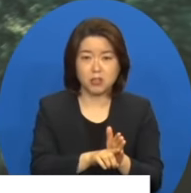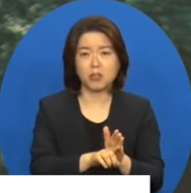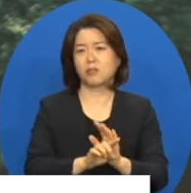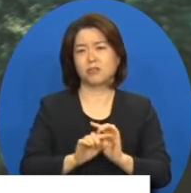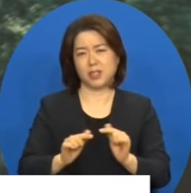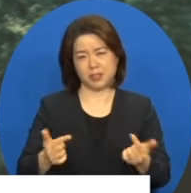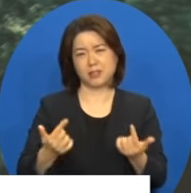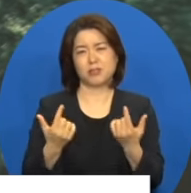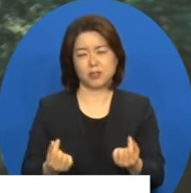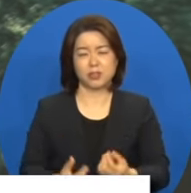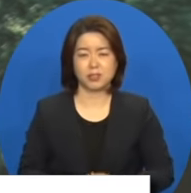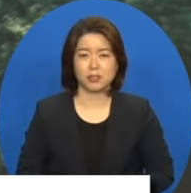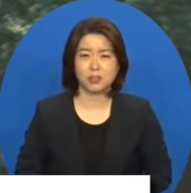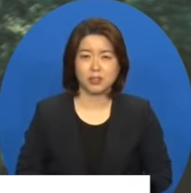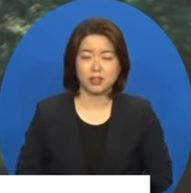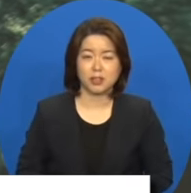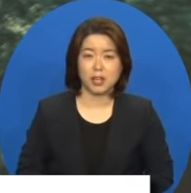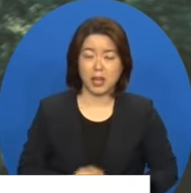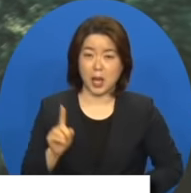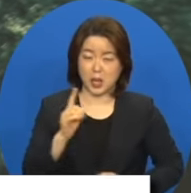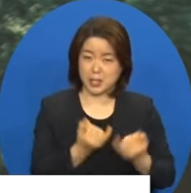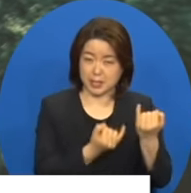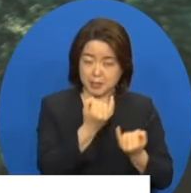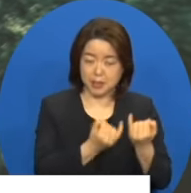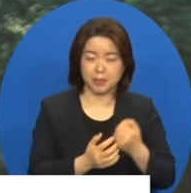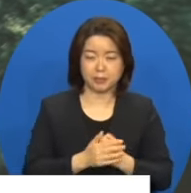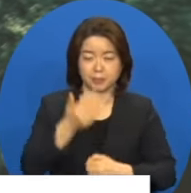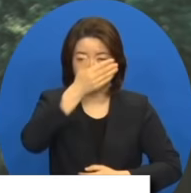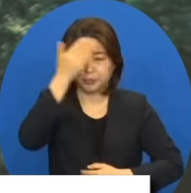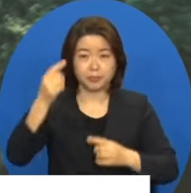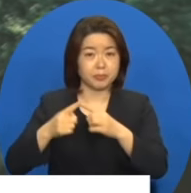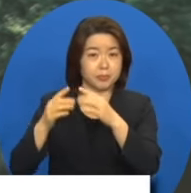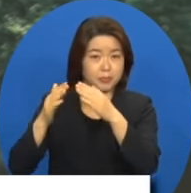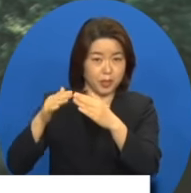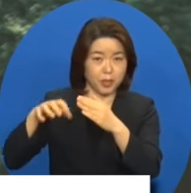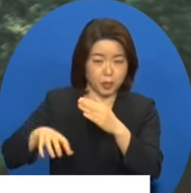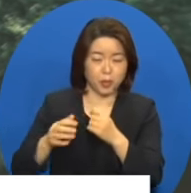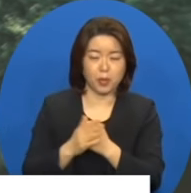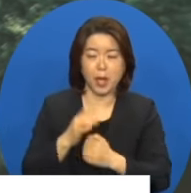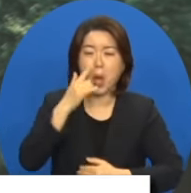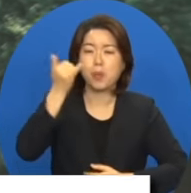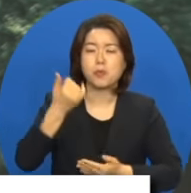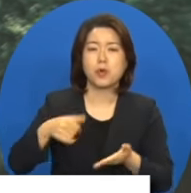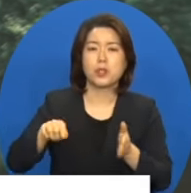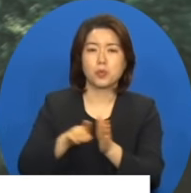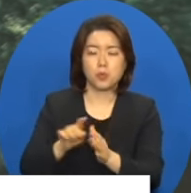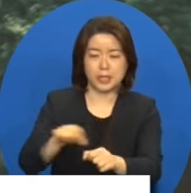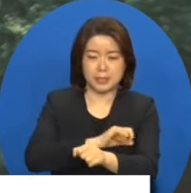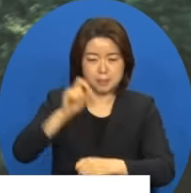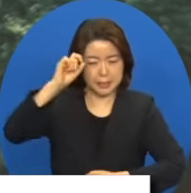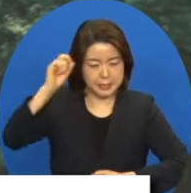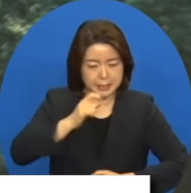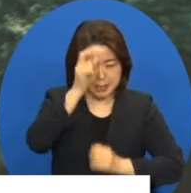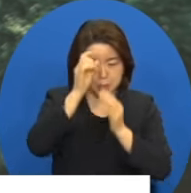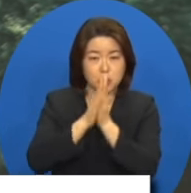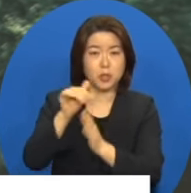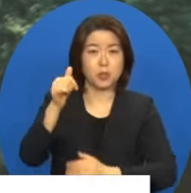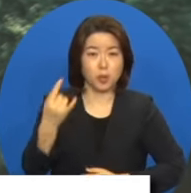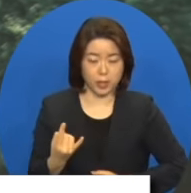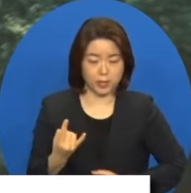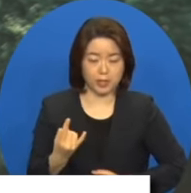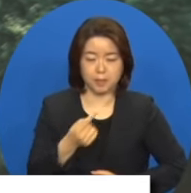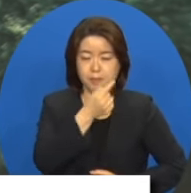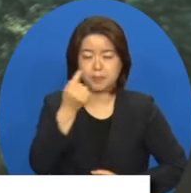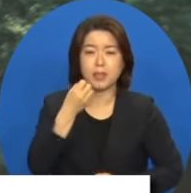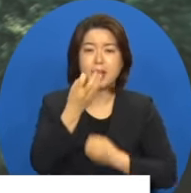겁니다. 어느 자매가 젊은이 교회에 부모님을 위한 특별 새벽 기도회 때 이런